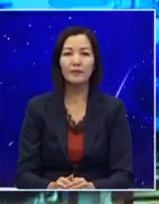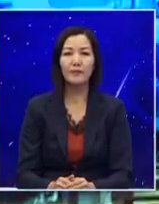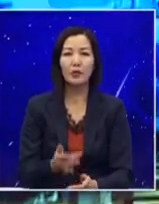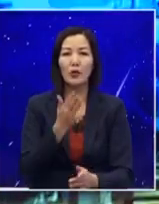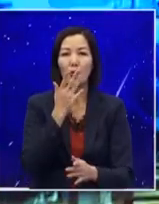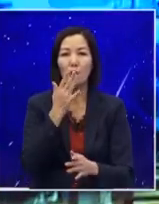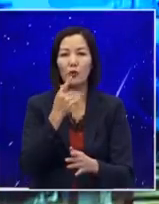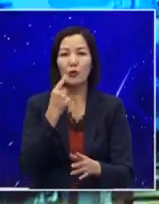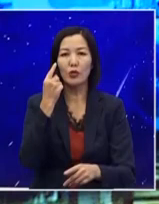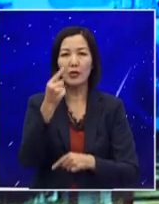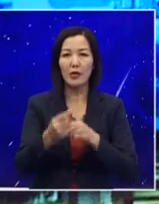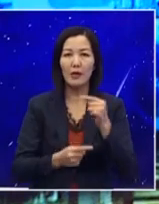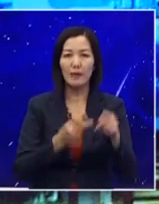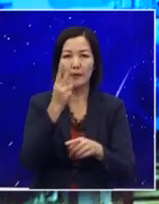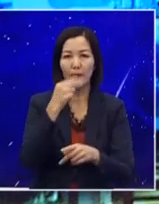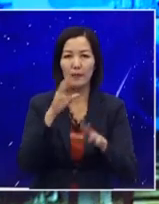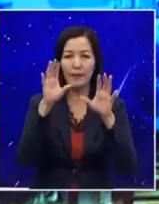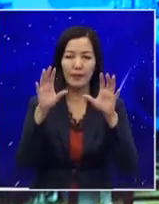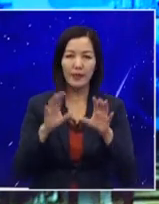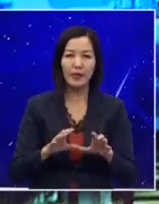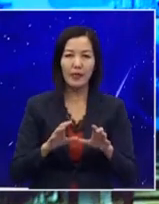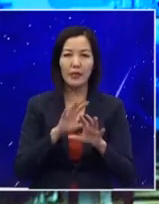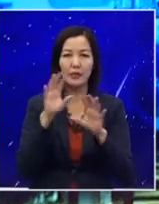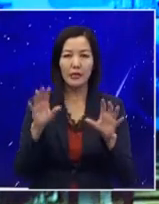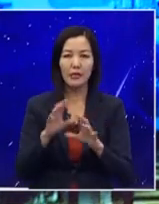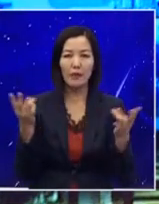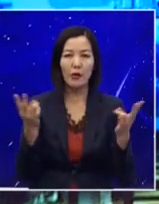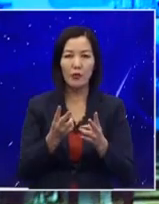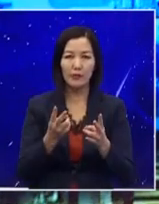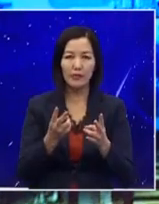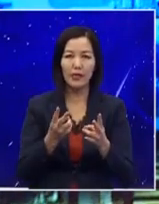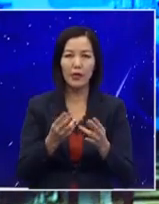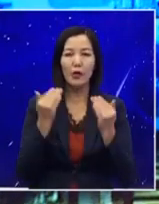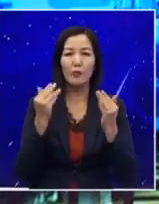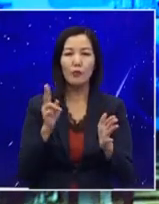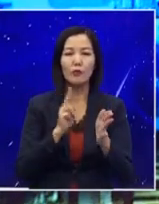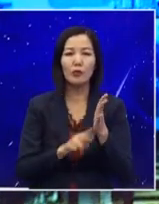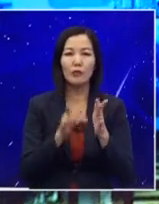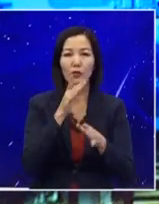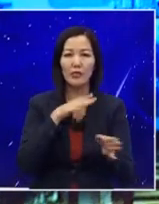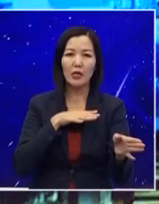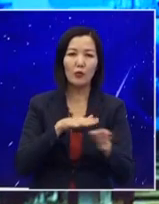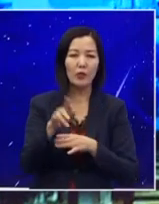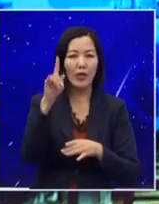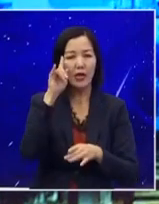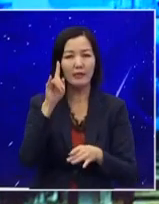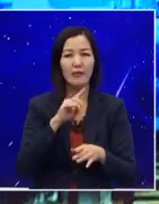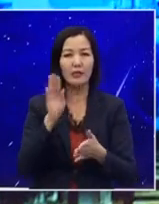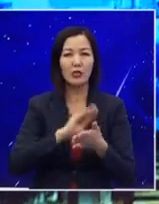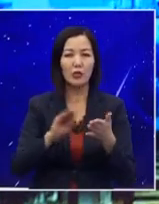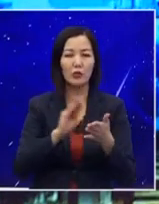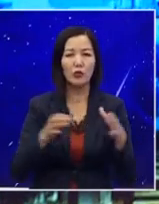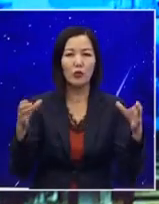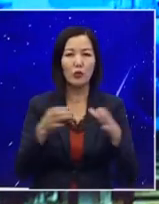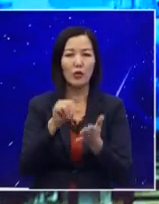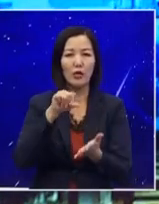Ұлттық тамырдан қол үзу қауіпті. Аталы сөз авторы белгілі қаламгер Жұмабай Шаштайұлы бүгін 70 жасқа толды. Қазақстан жазушылар